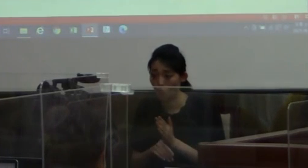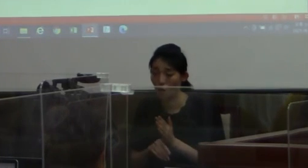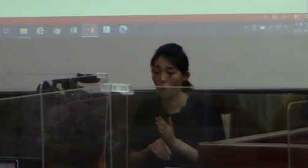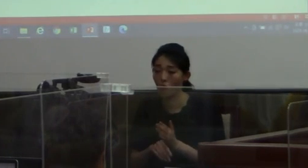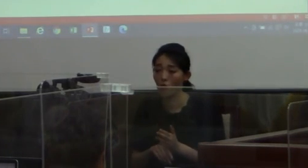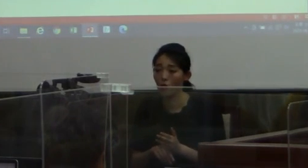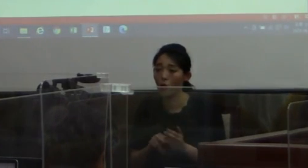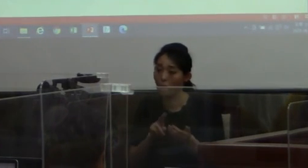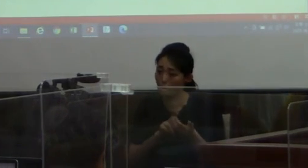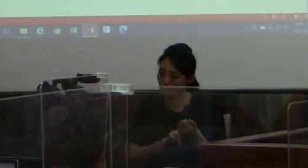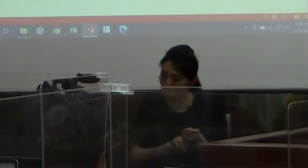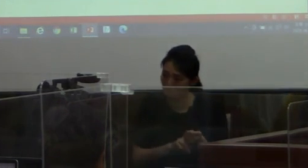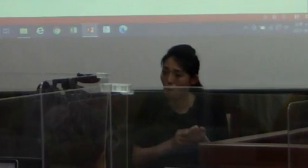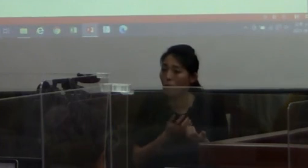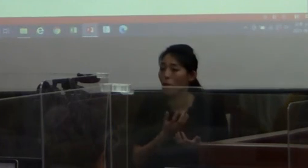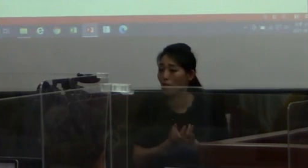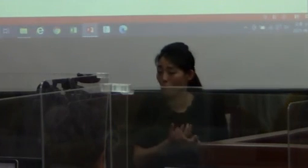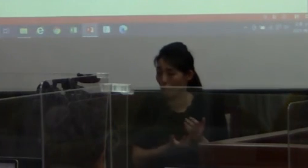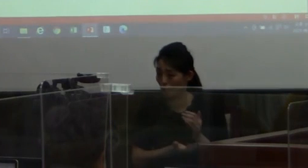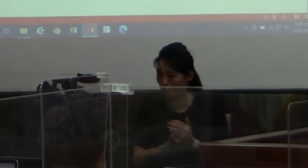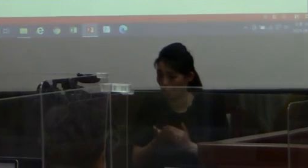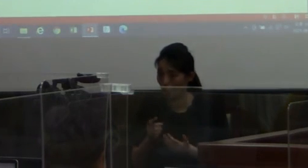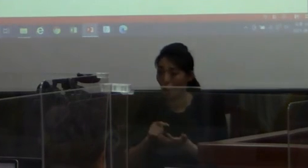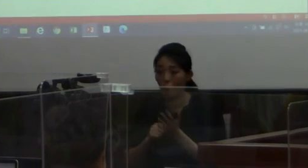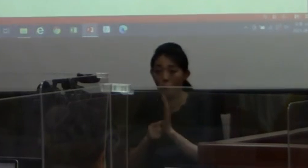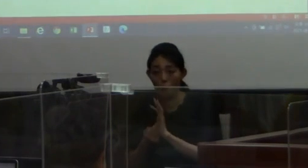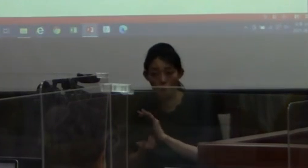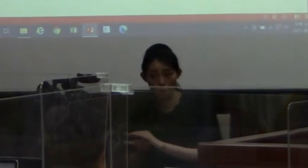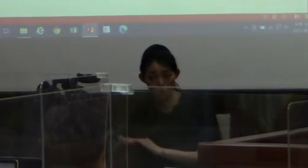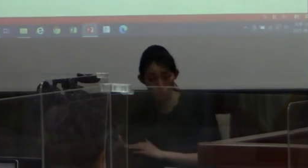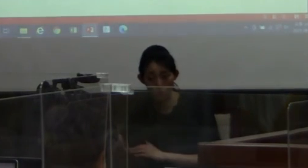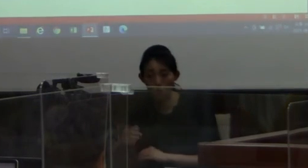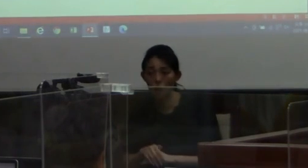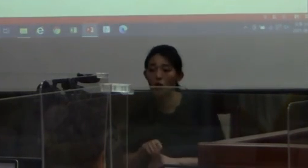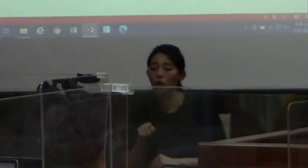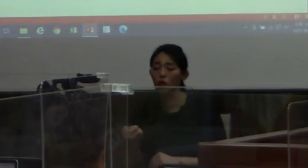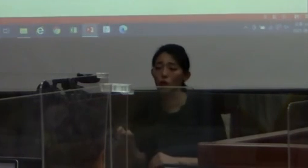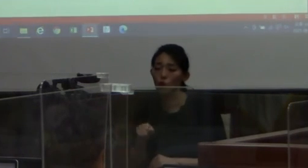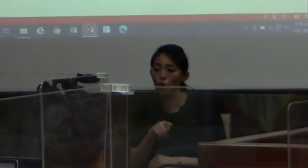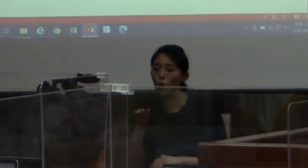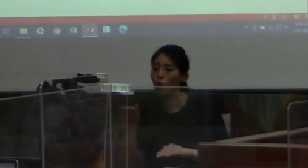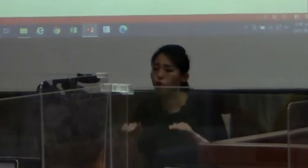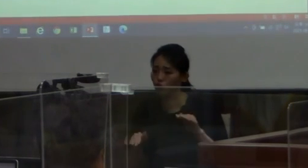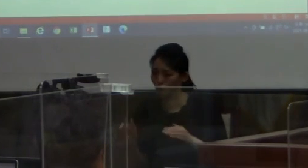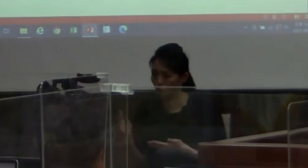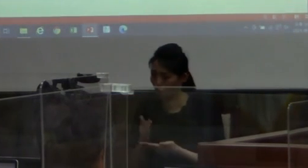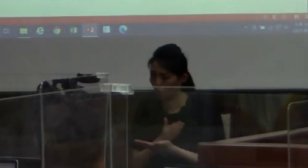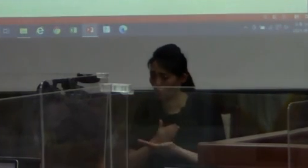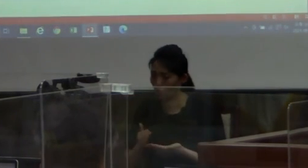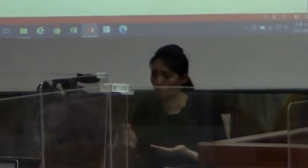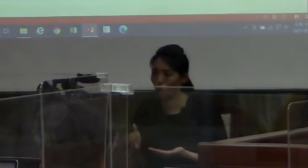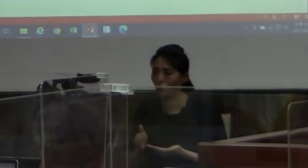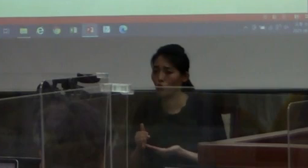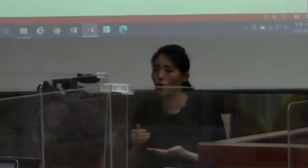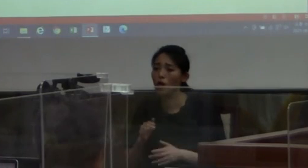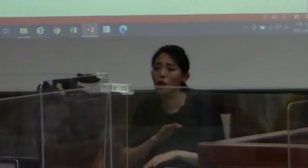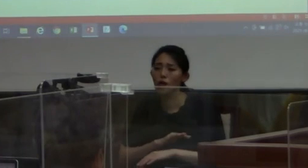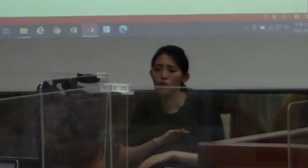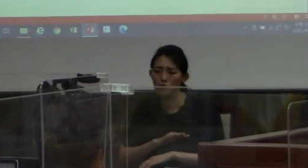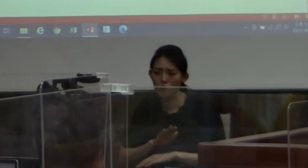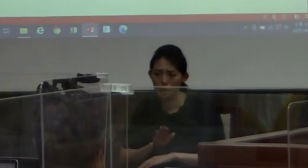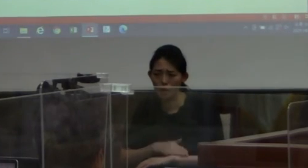될지 공개를 보내야 될지, 공개를 보냈을 때와 비공개를 보냈을 때의 구분이 우리가 하나를 잘못